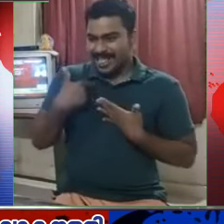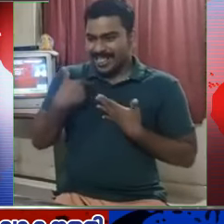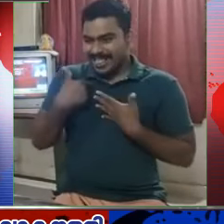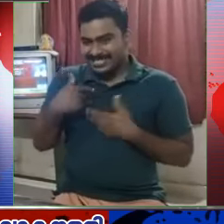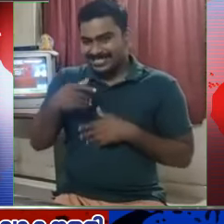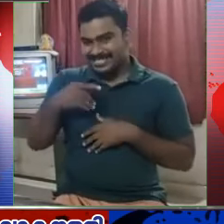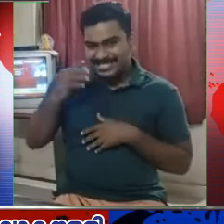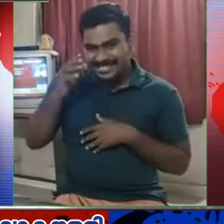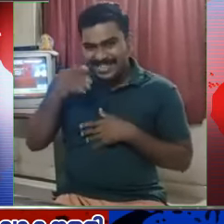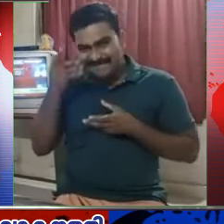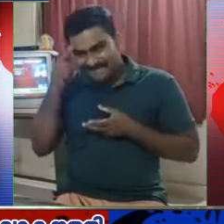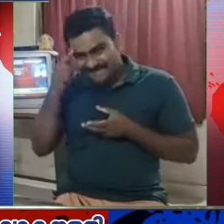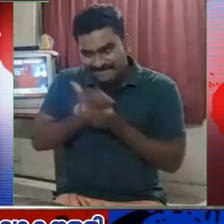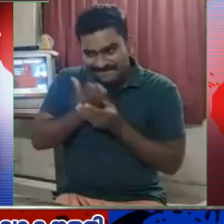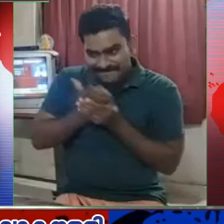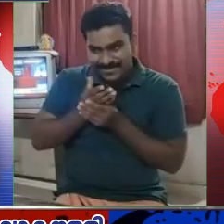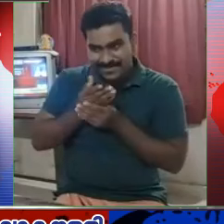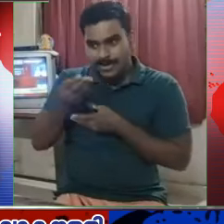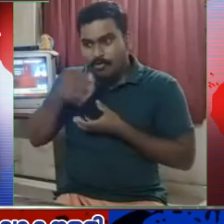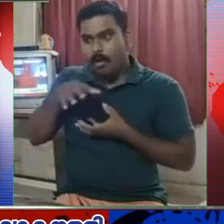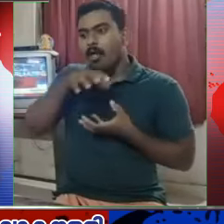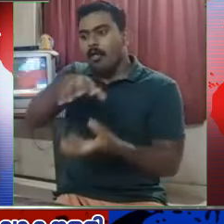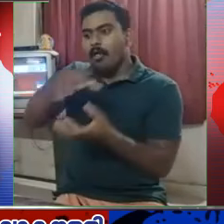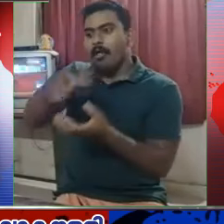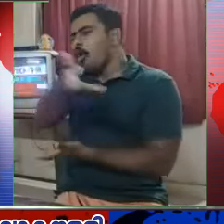ആവർത്തിച്ച് നേരത്തെ വ്യക്തമാക്കിയതുപോലെ